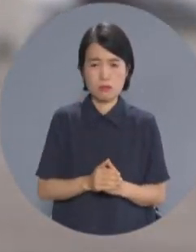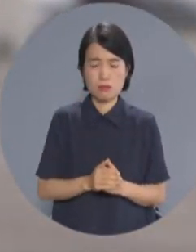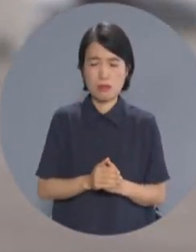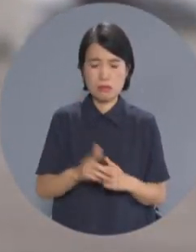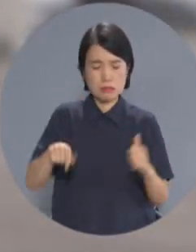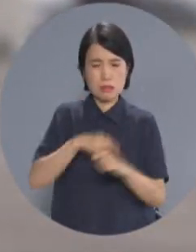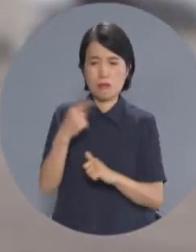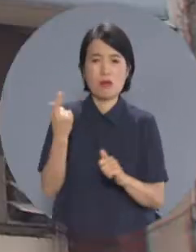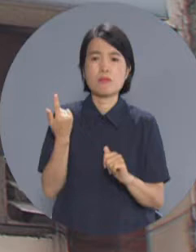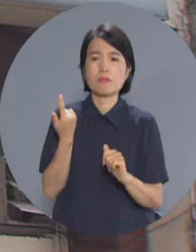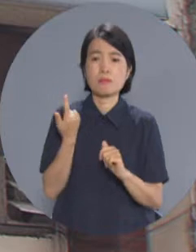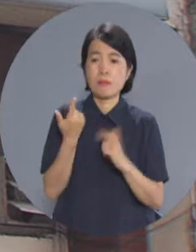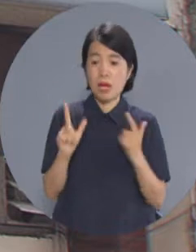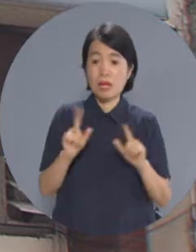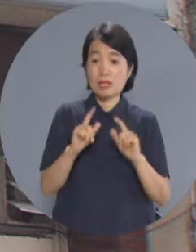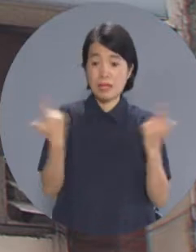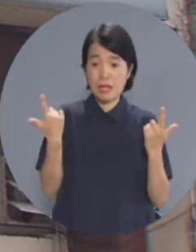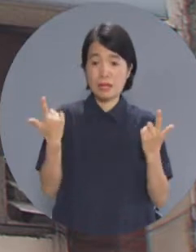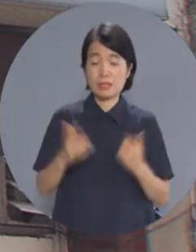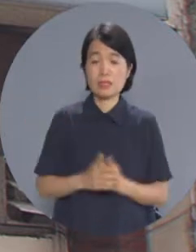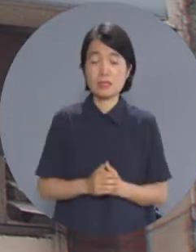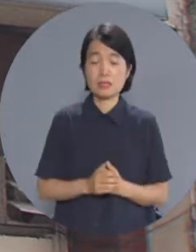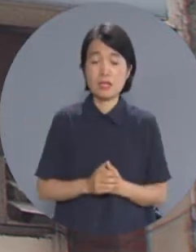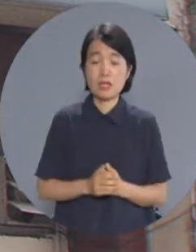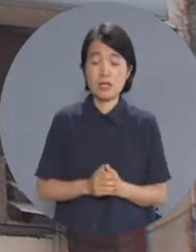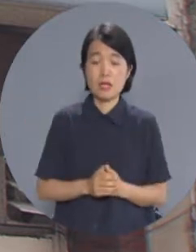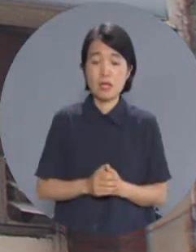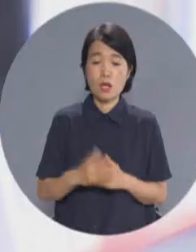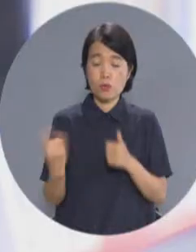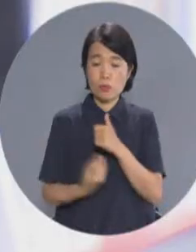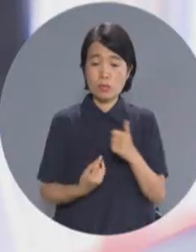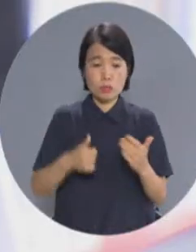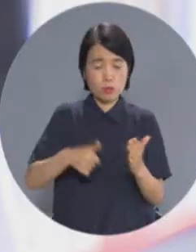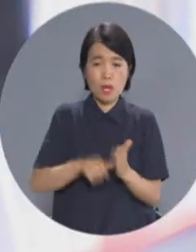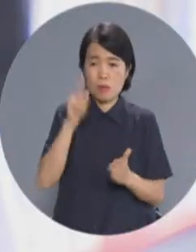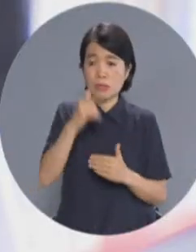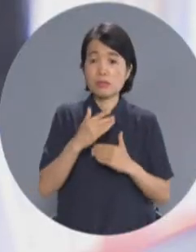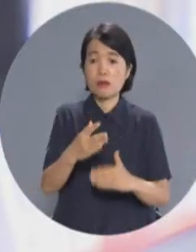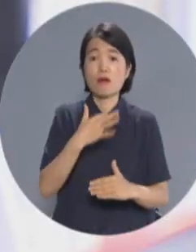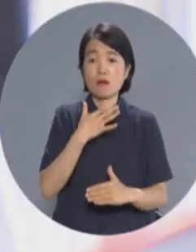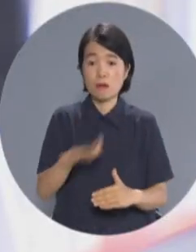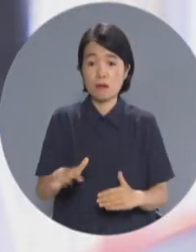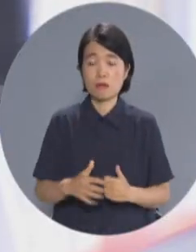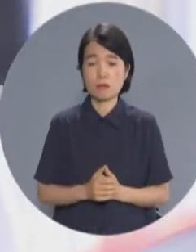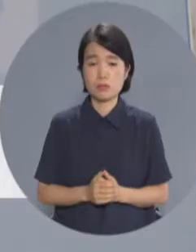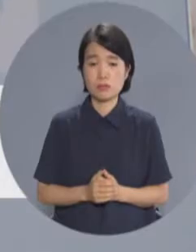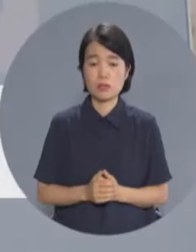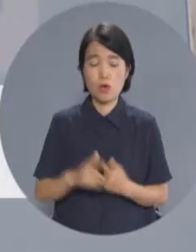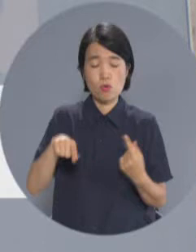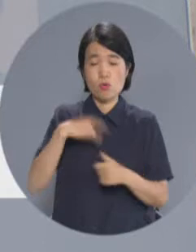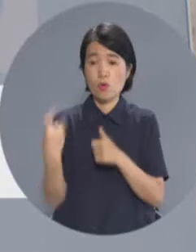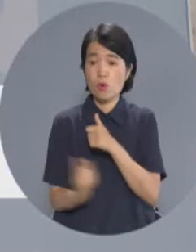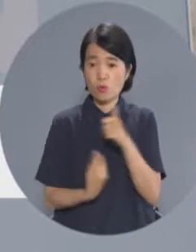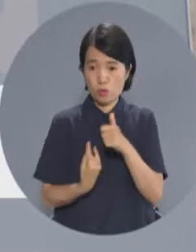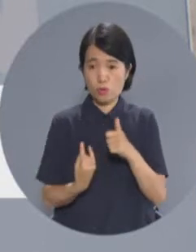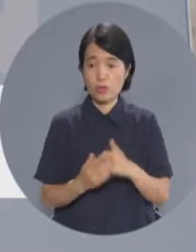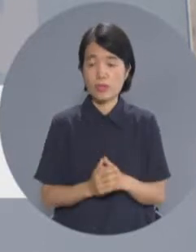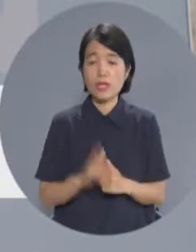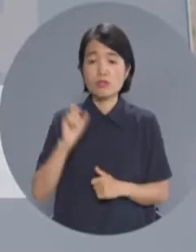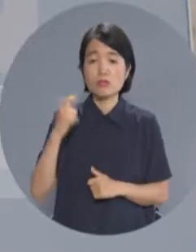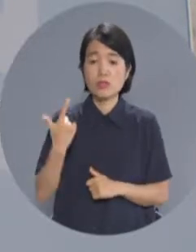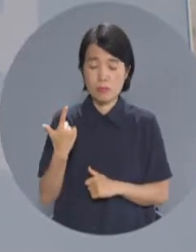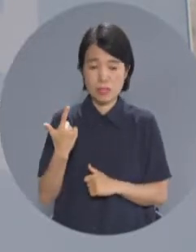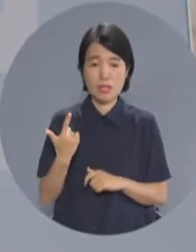정반대입니다. 위원 선출을 위한 투표는 단 한 번도 진행되지 않았습니다. 또 운영위원회 위원